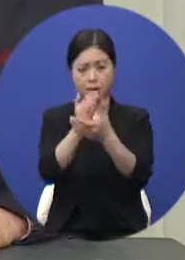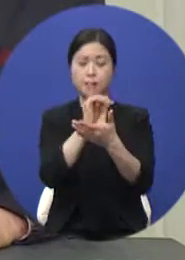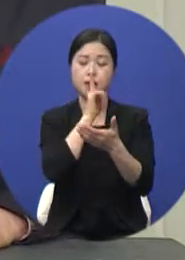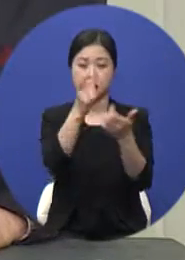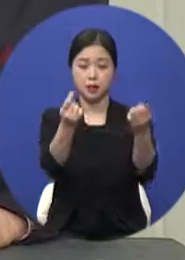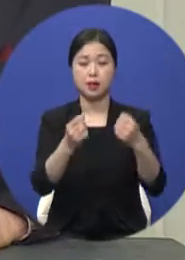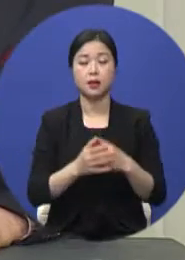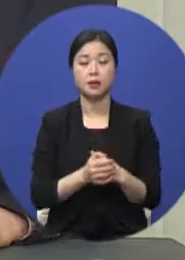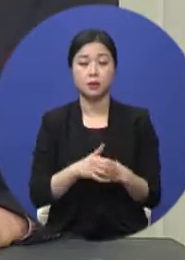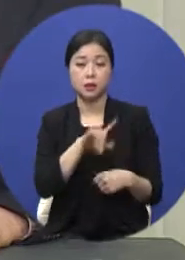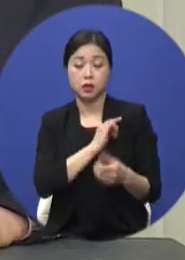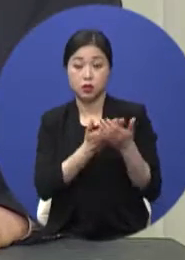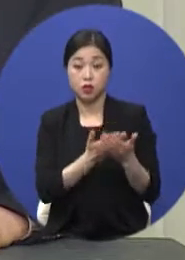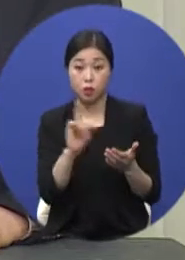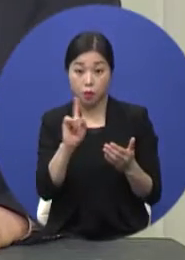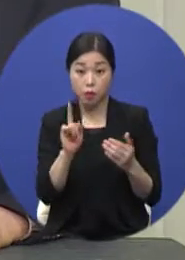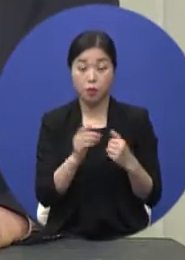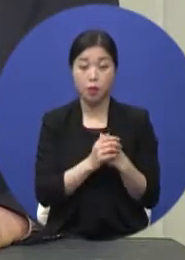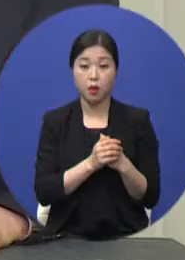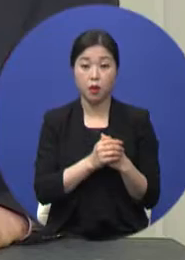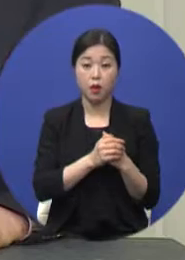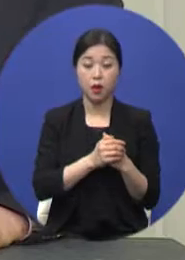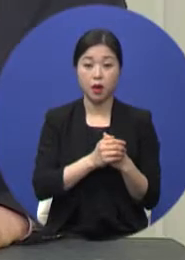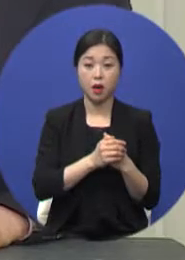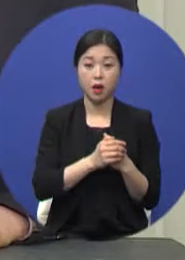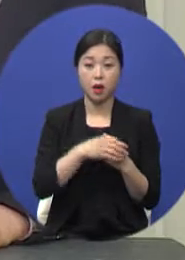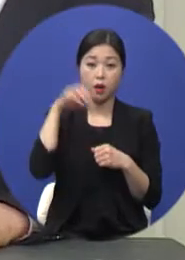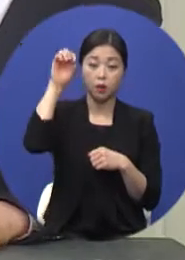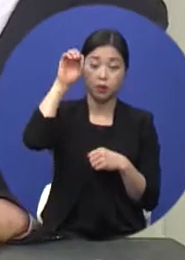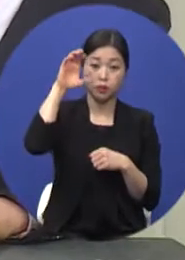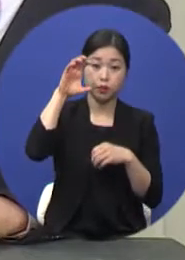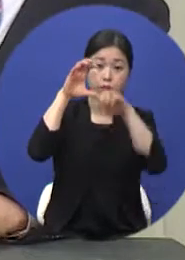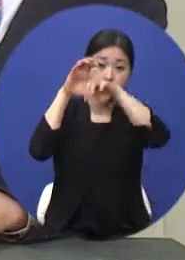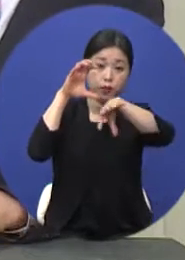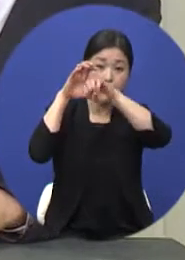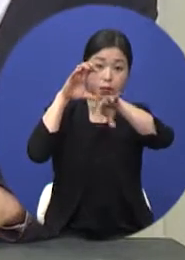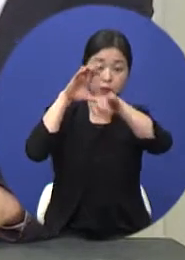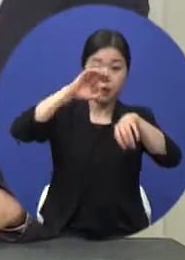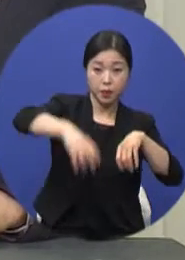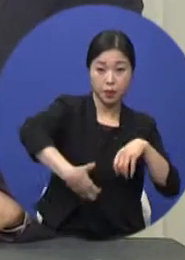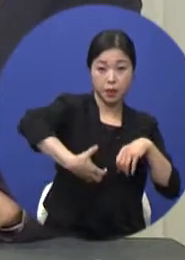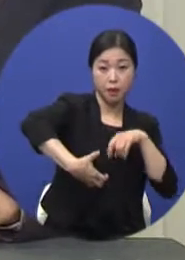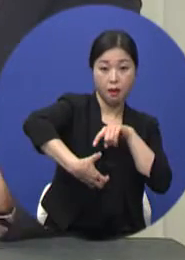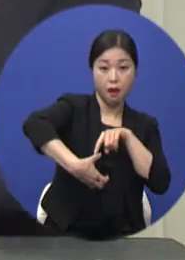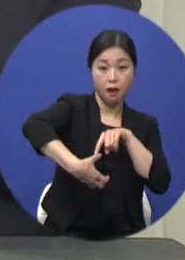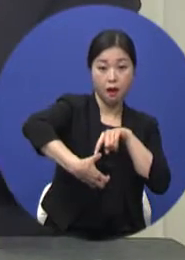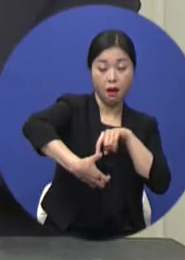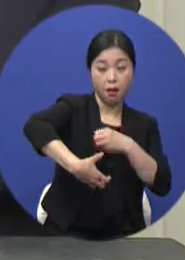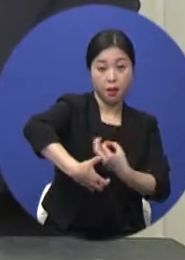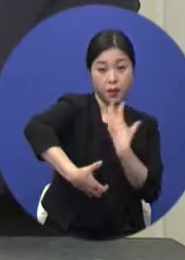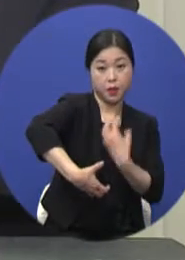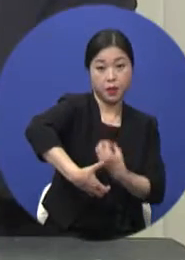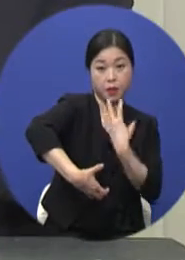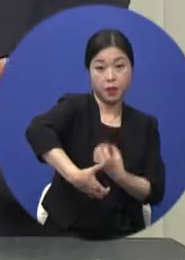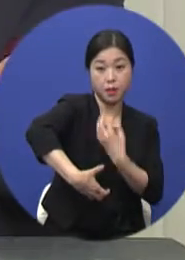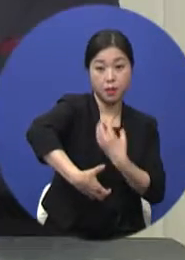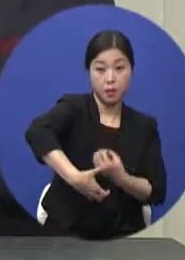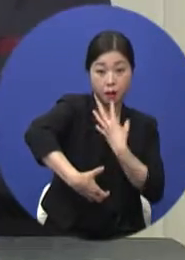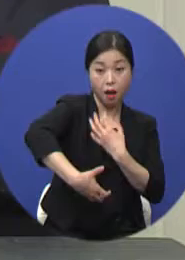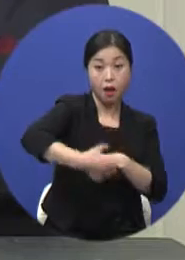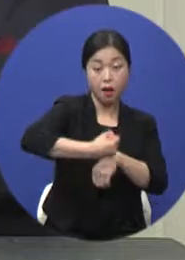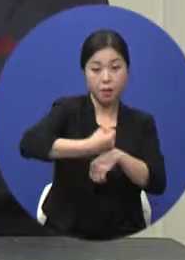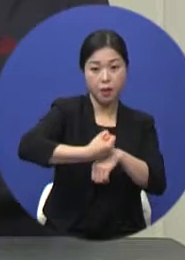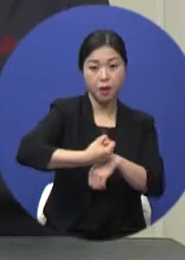제일 중요한 거는 샤워기를 갖다가 쏠 때 샤워기 갖다가 밑에서 아래로 이렇게 쏴 버려요. 비데 올라오듯이. 그러면은